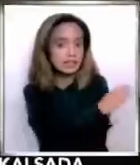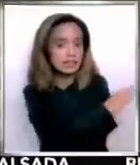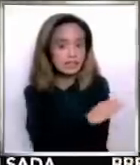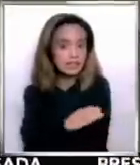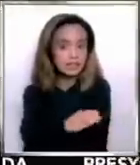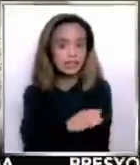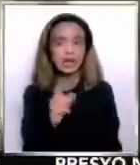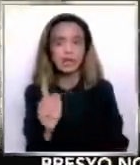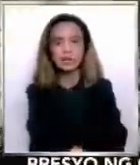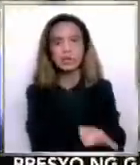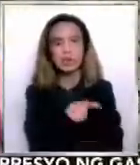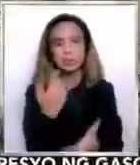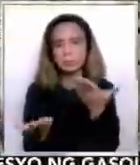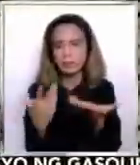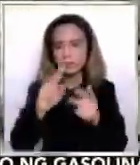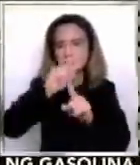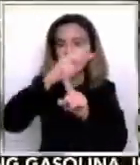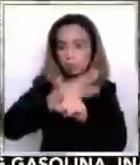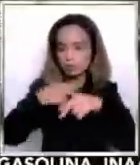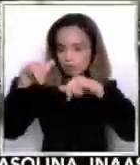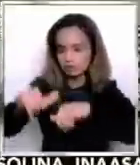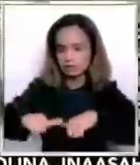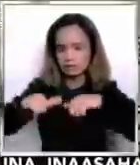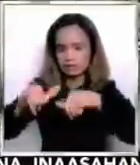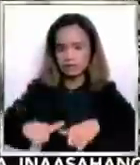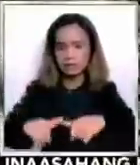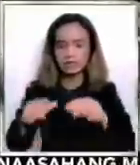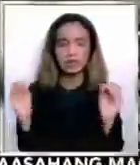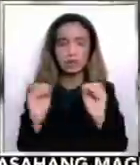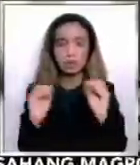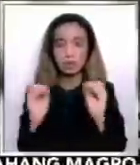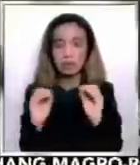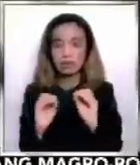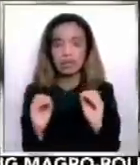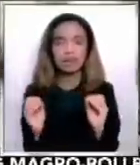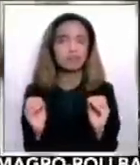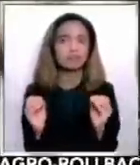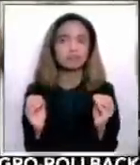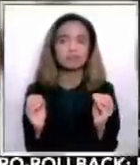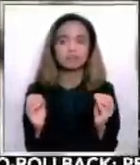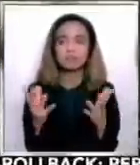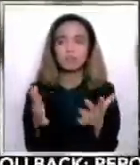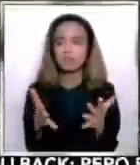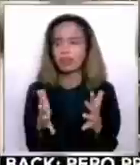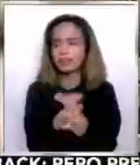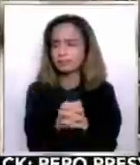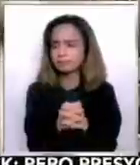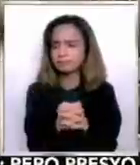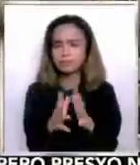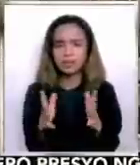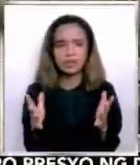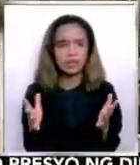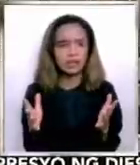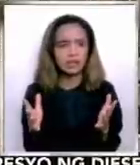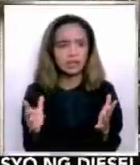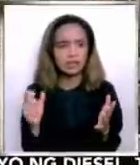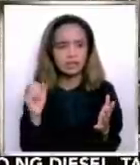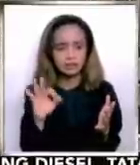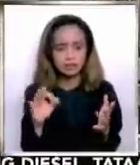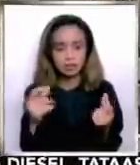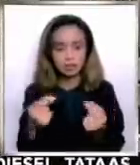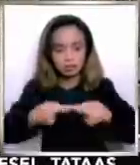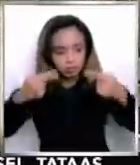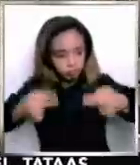mga 2 months. So wala na silang bite tendency, wala na silang aggressiveness na kung saan eh, makikipag-away sila sa ibang